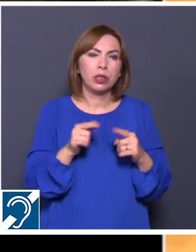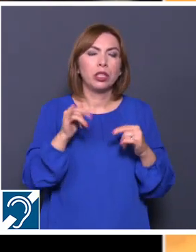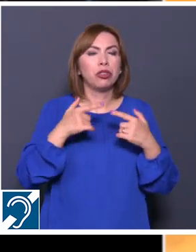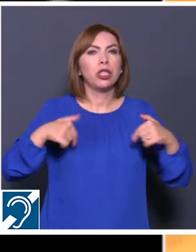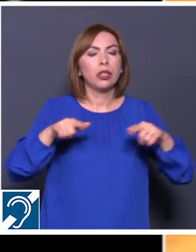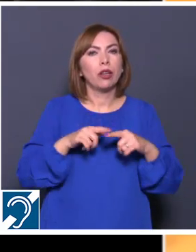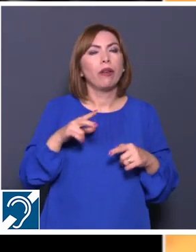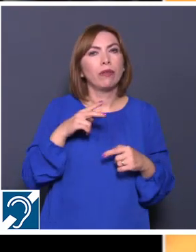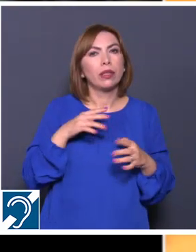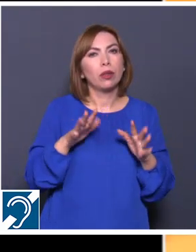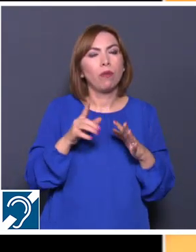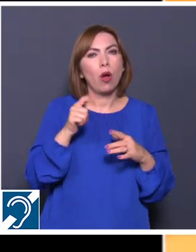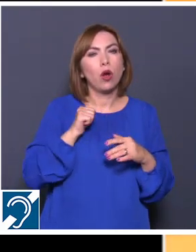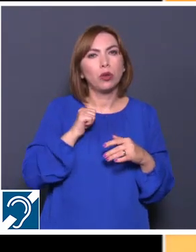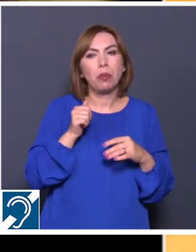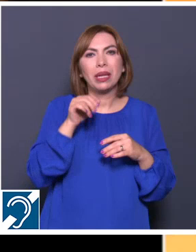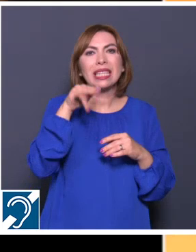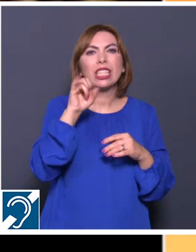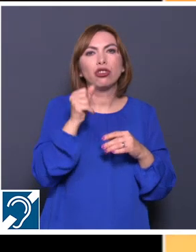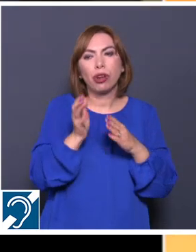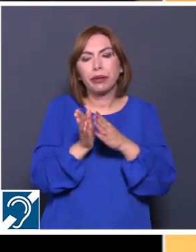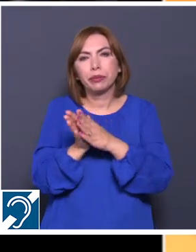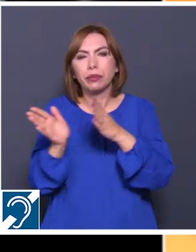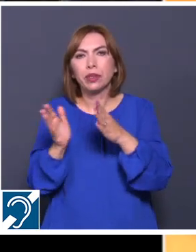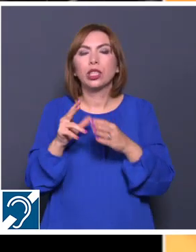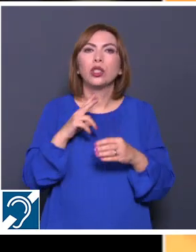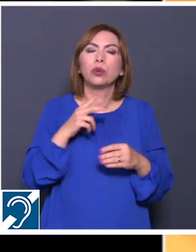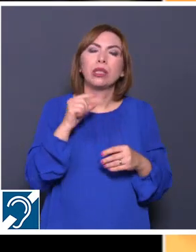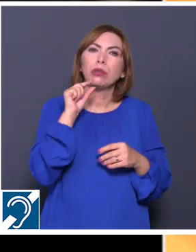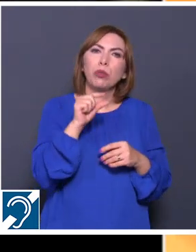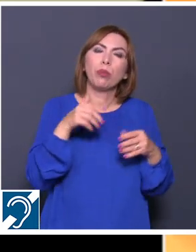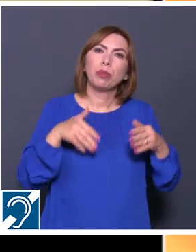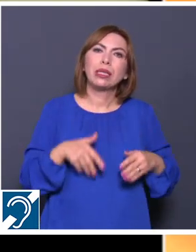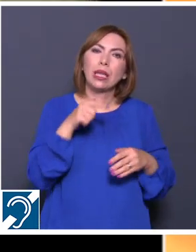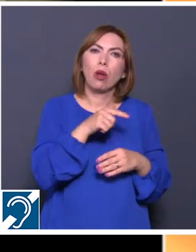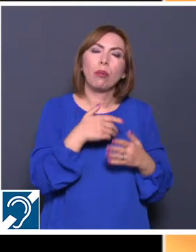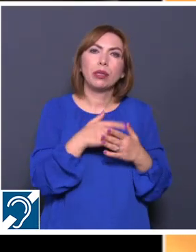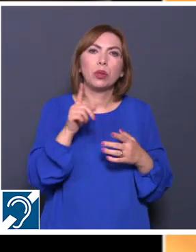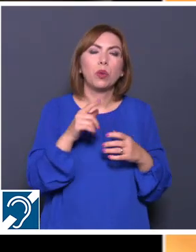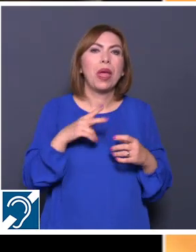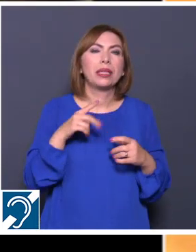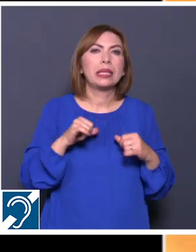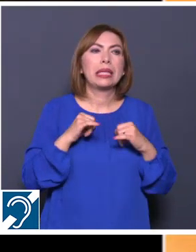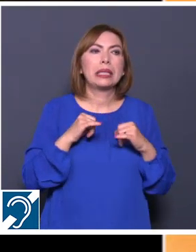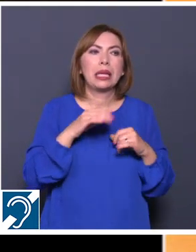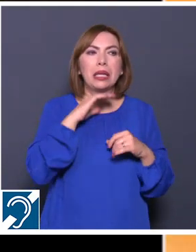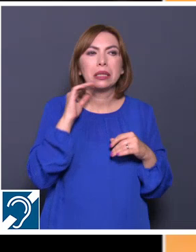fiind cumva o trupă de nișă, suntem și mai puțin prezenți acolo pentru că nu există interes destul.